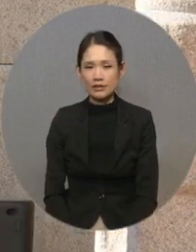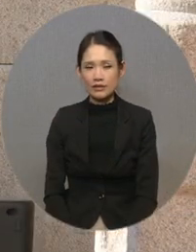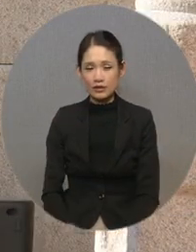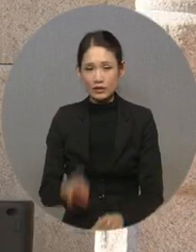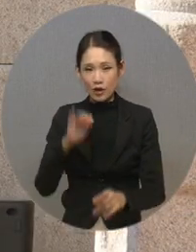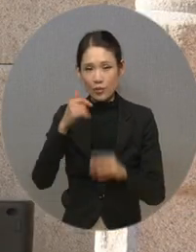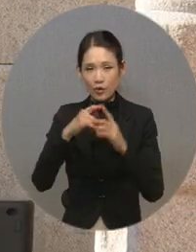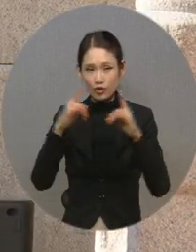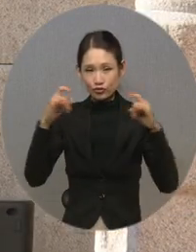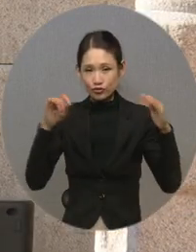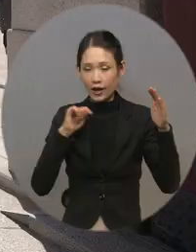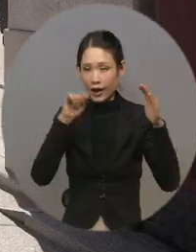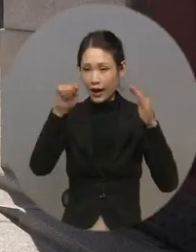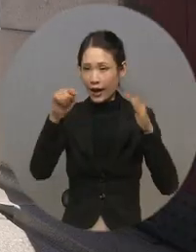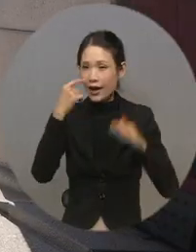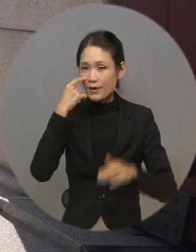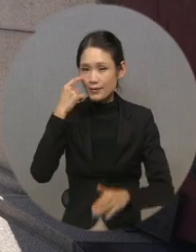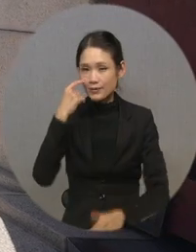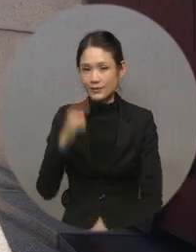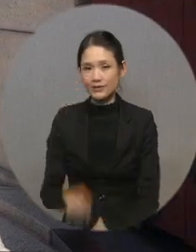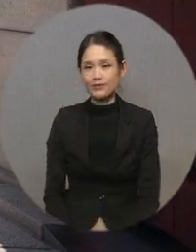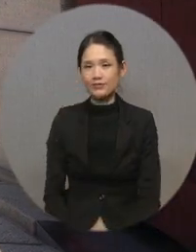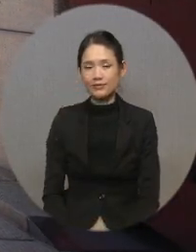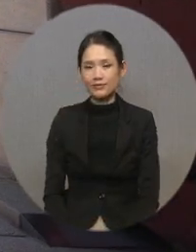경복궁 안으로 들어가 볼까요?